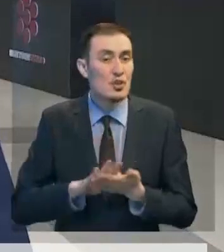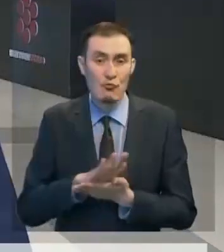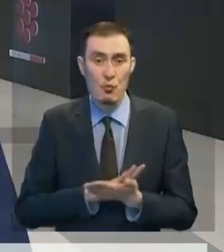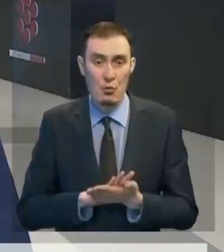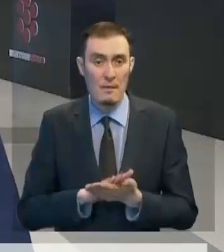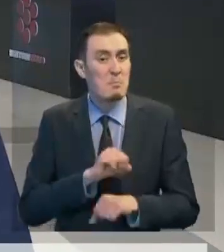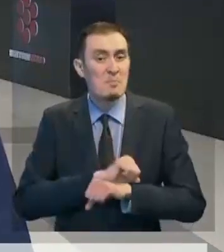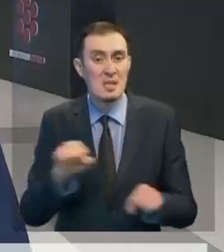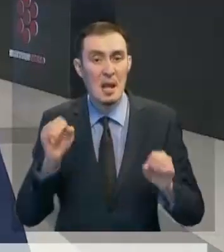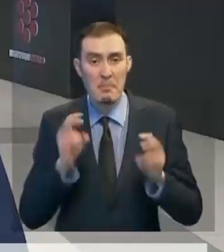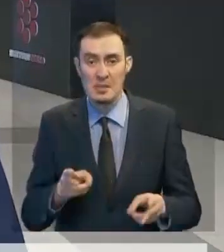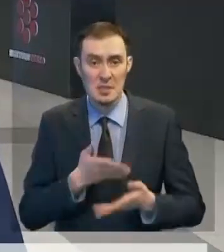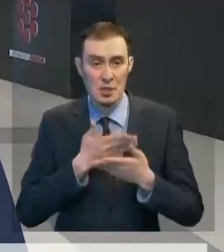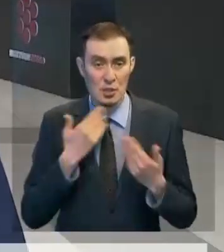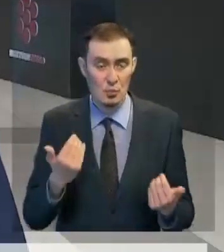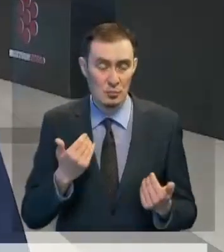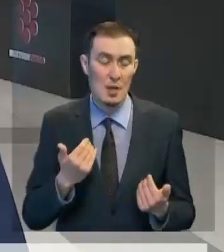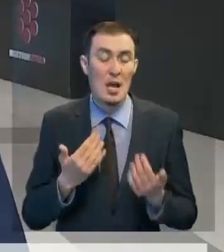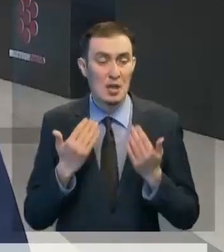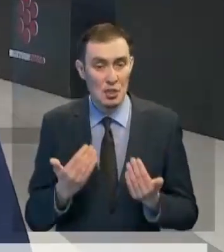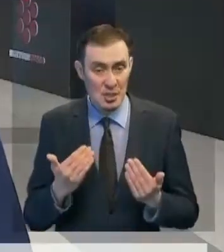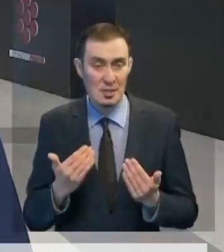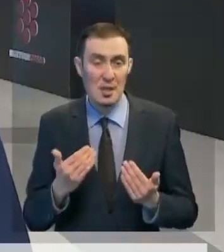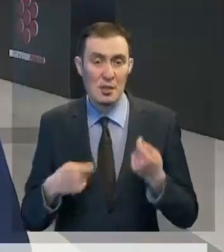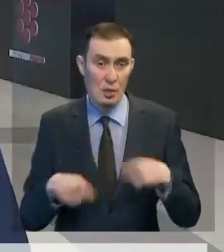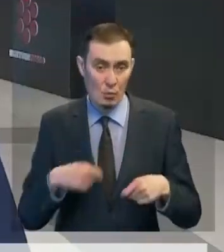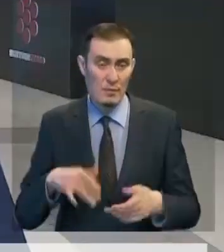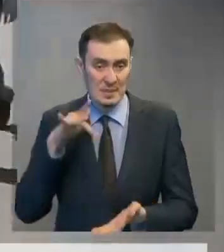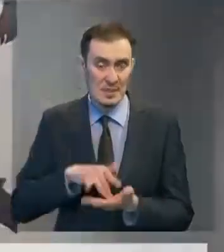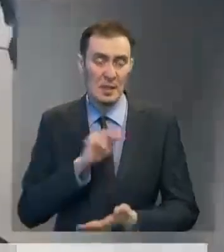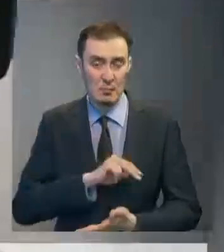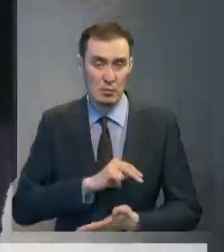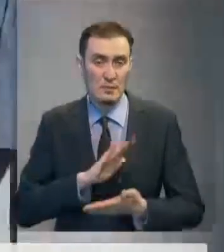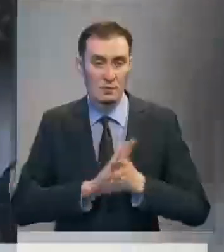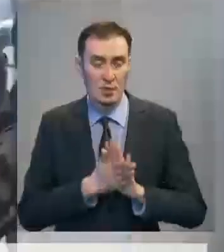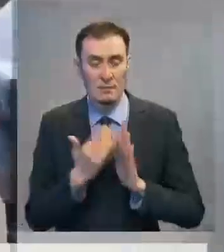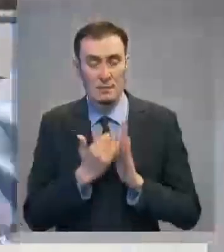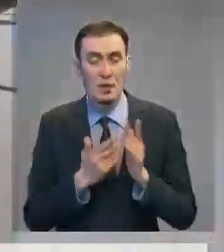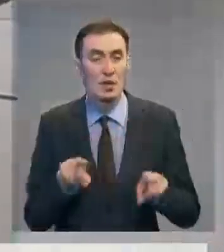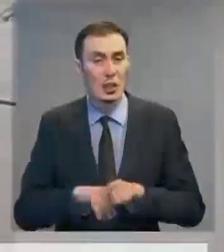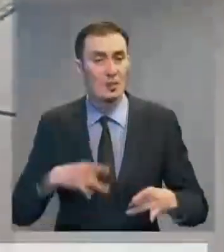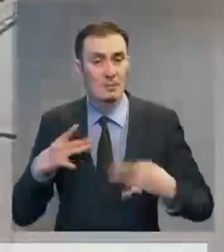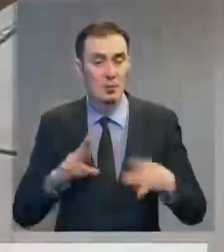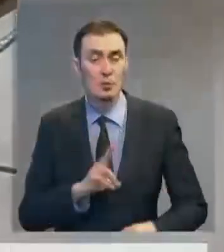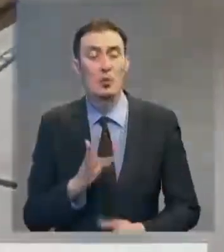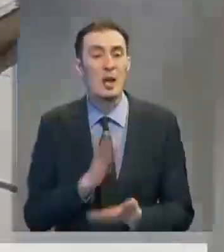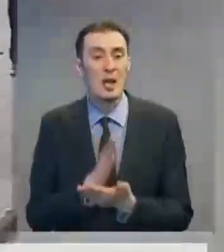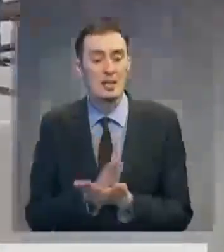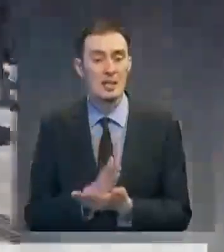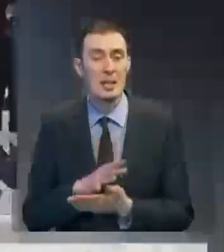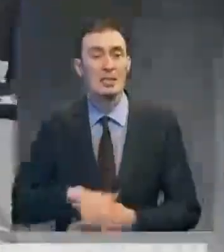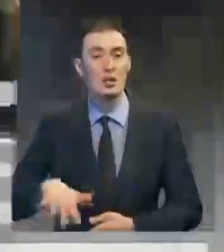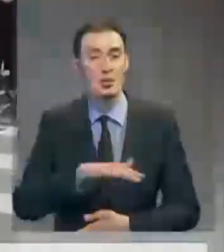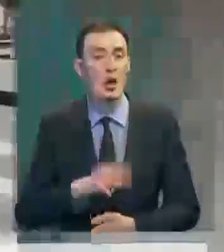для посетителей нету сейчас стоят за работает штатным испытать стресс сегодня пришлось и тем кто находился на